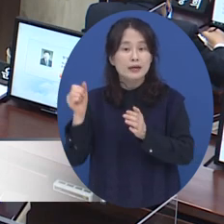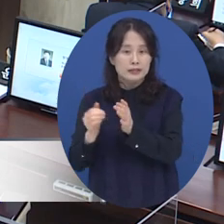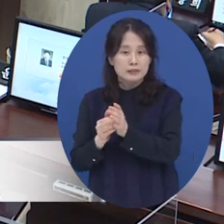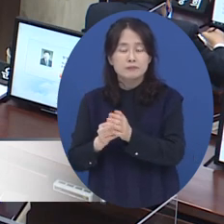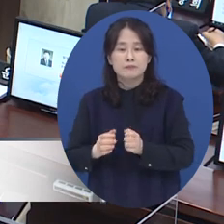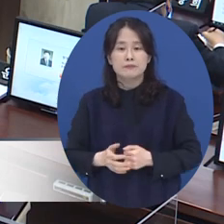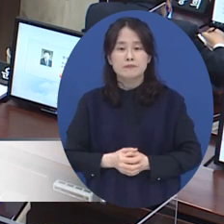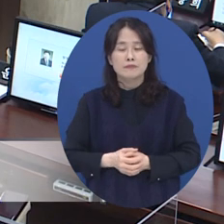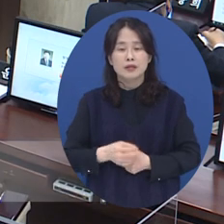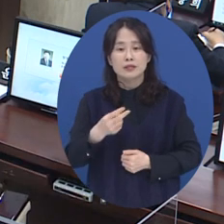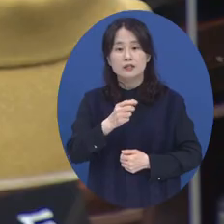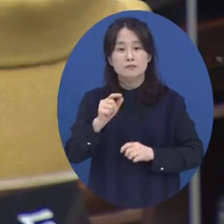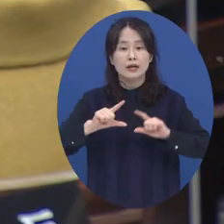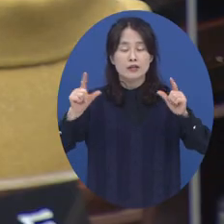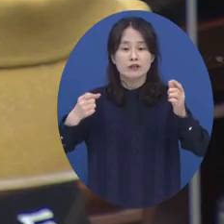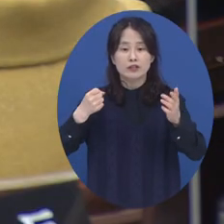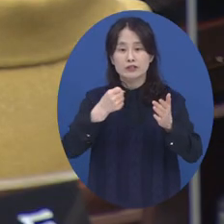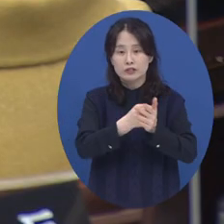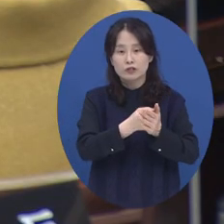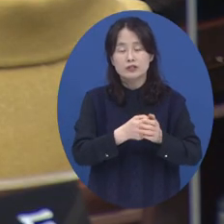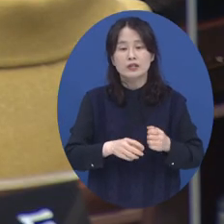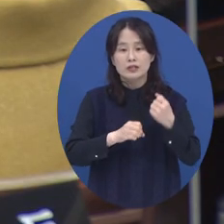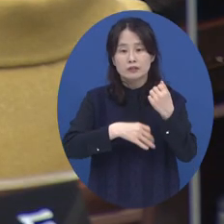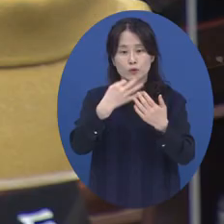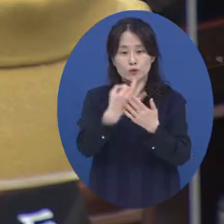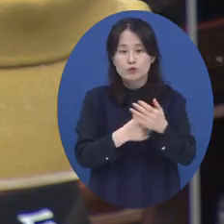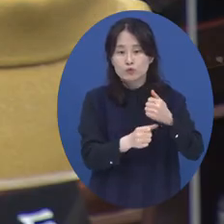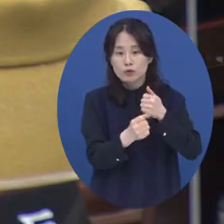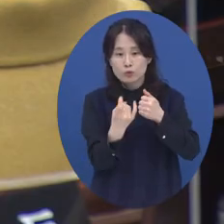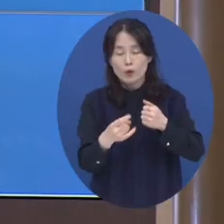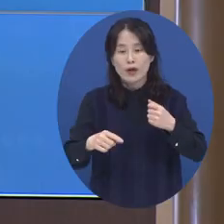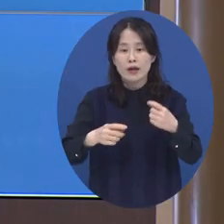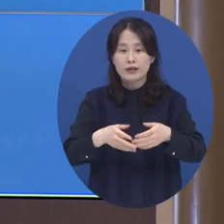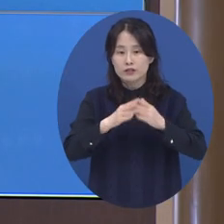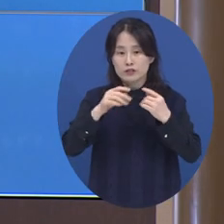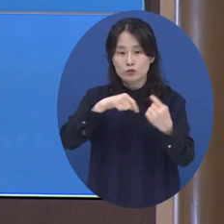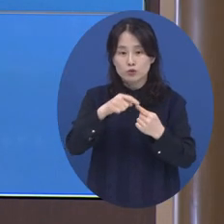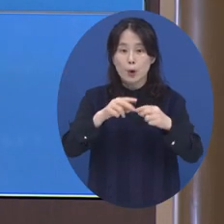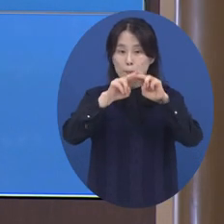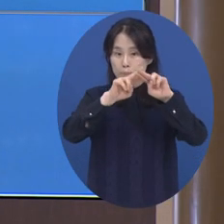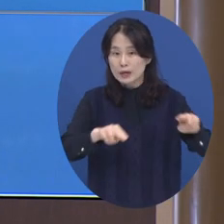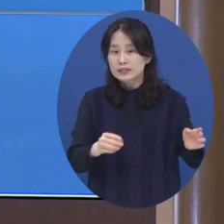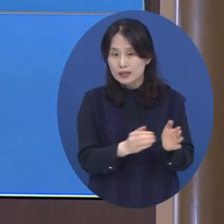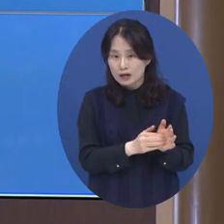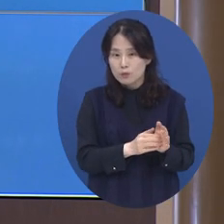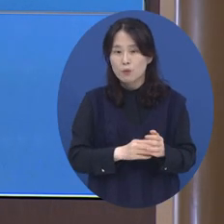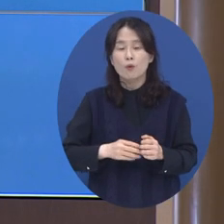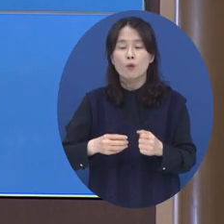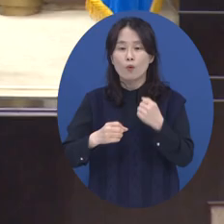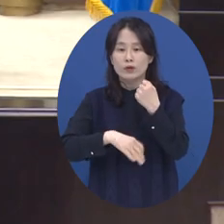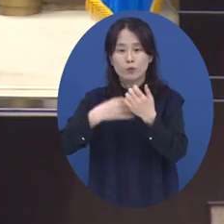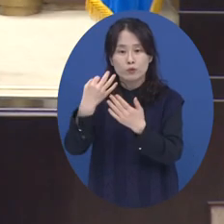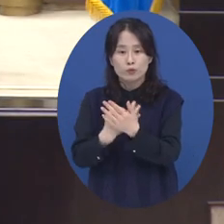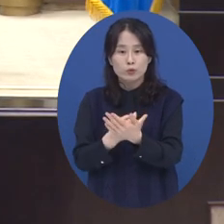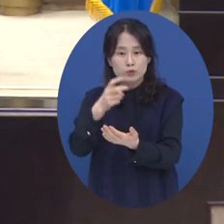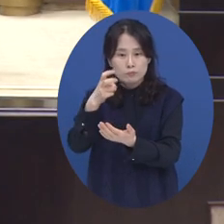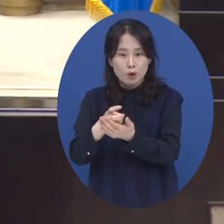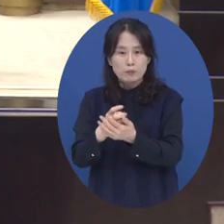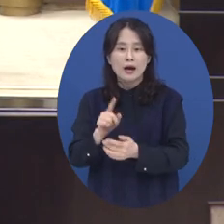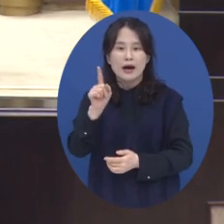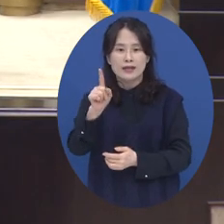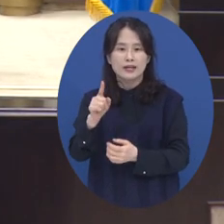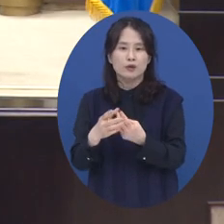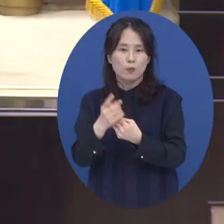개정안이 통과돼 씁니다 2018년 제정된 경기도 기본소득 위원회 설치 및 운영조례 를 폐지하고 경우도